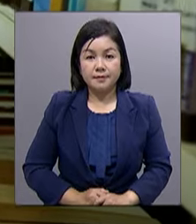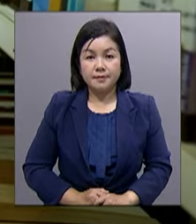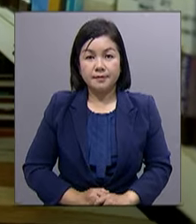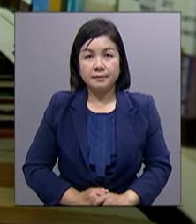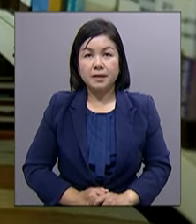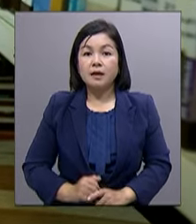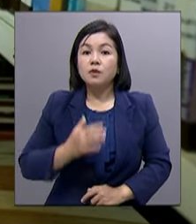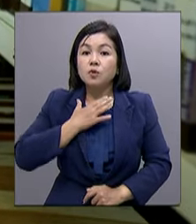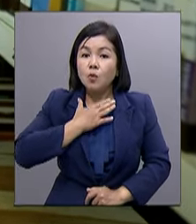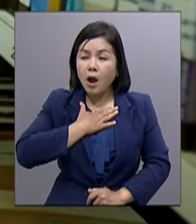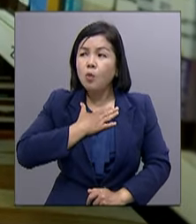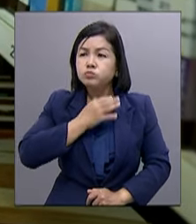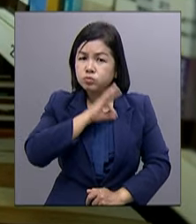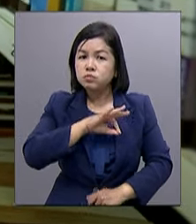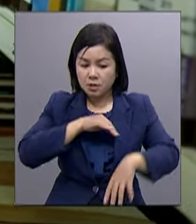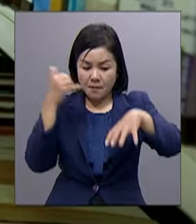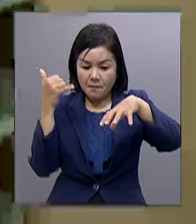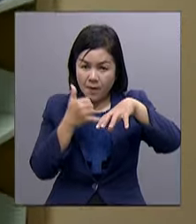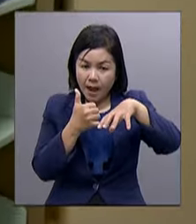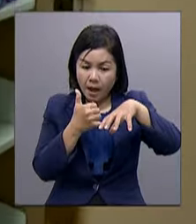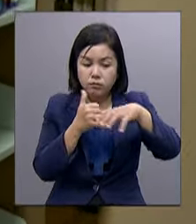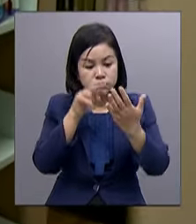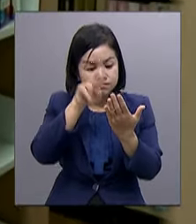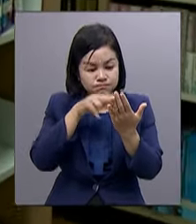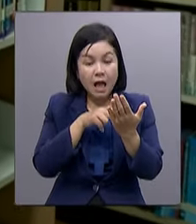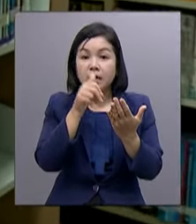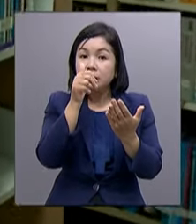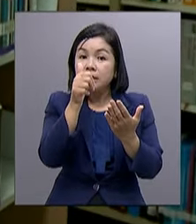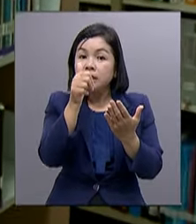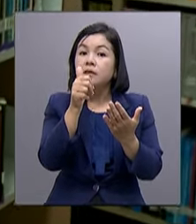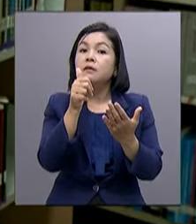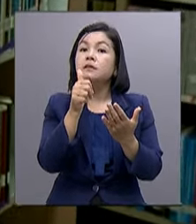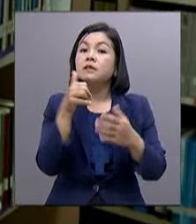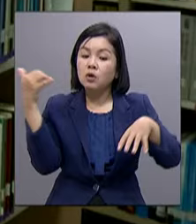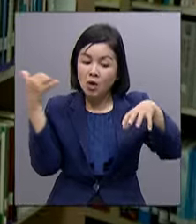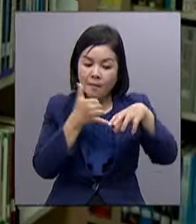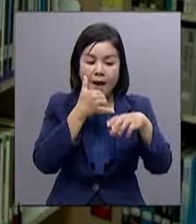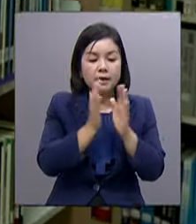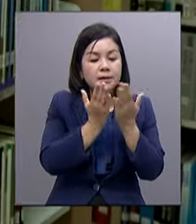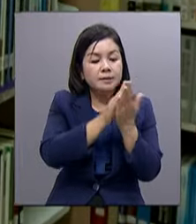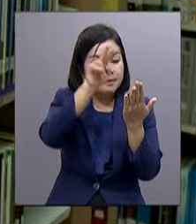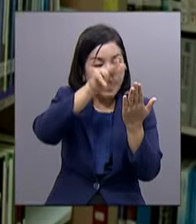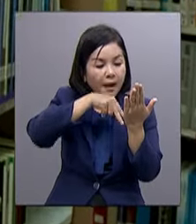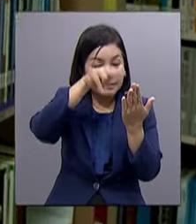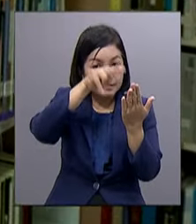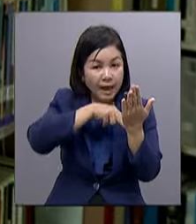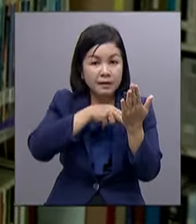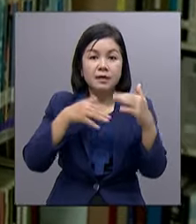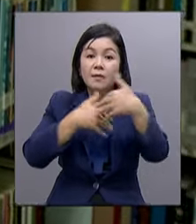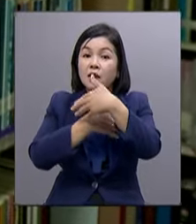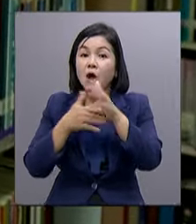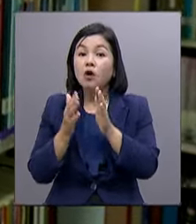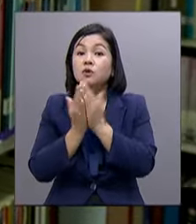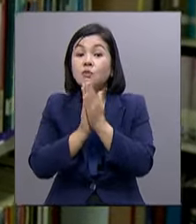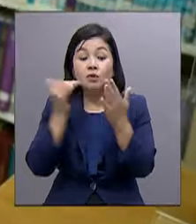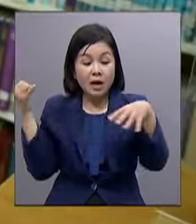ก็ดีค่ะเพราะว่ามันจะได้แบบมีพื้นที่ให้เราได้อ่านหนังสืออะไรอย่างเงี้ยถ้าเป็นห้องสมุดก็มาอ่านหนังสือใช่